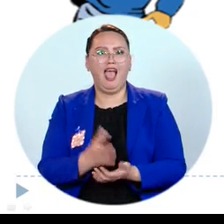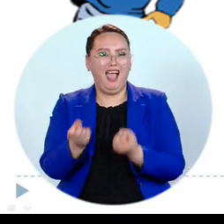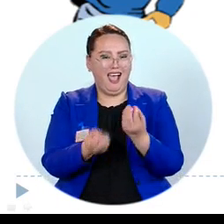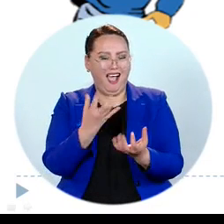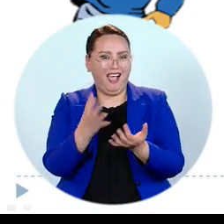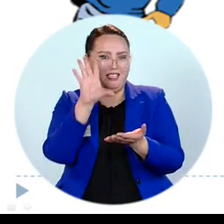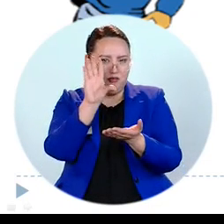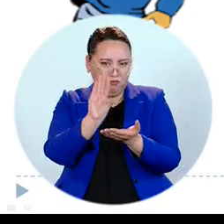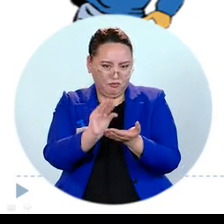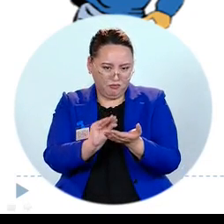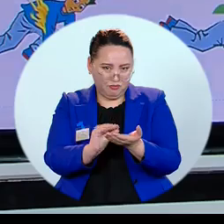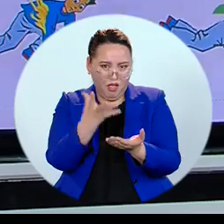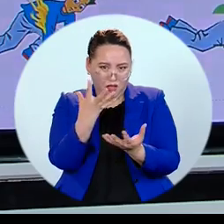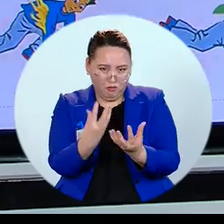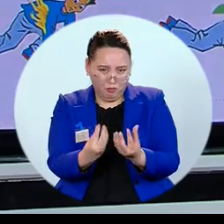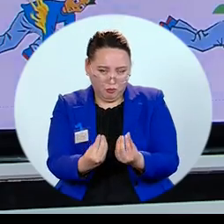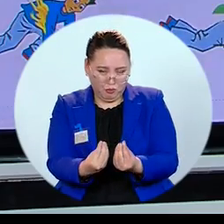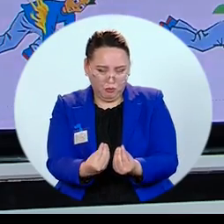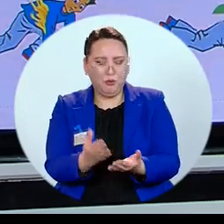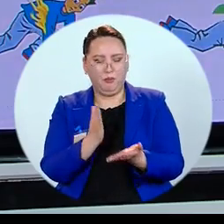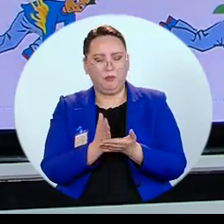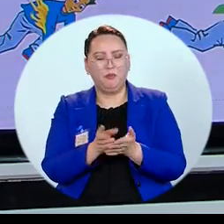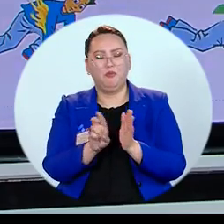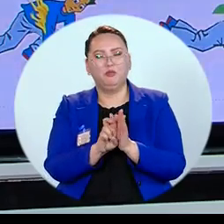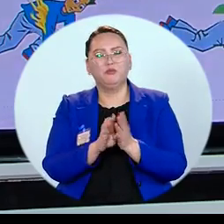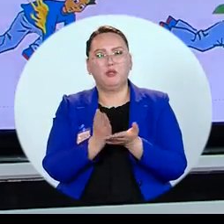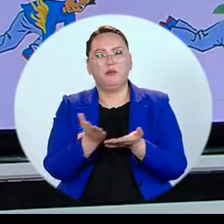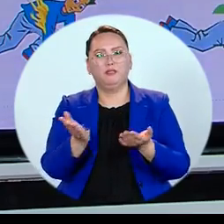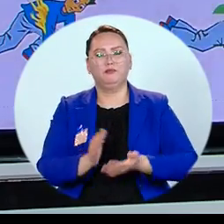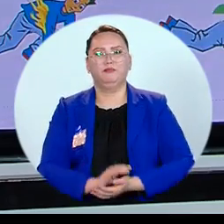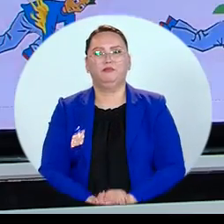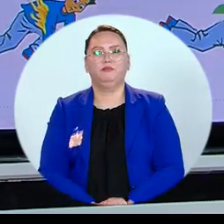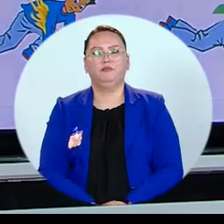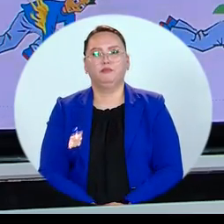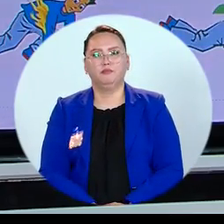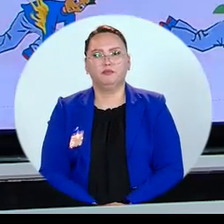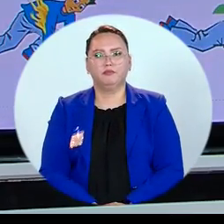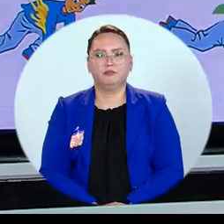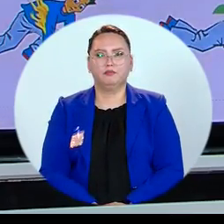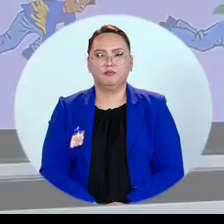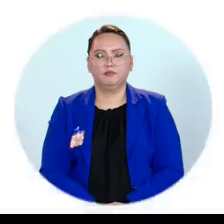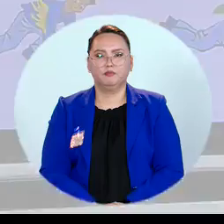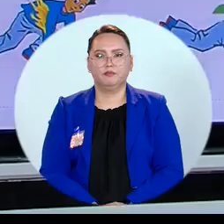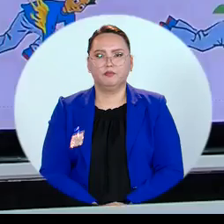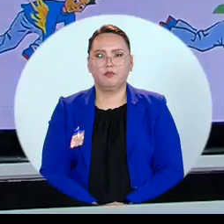གས སུལ ཁས སུགས